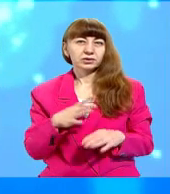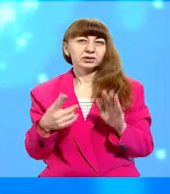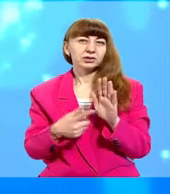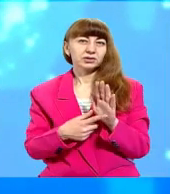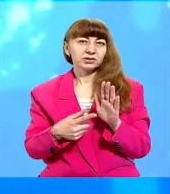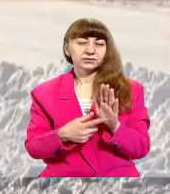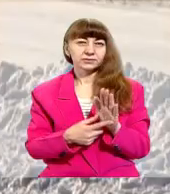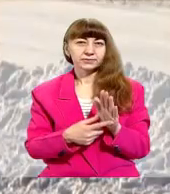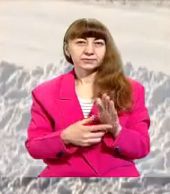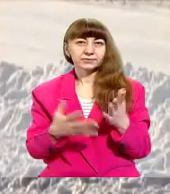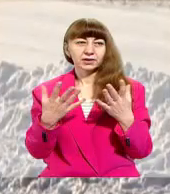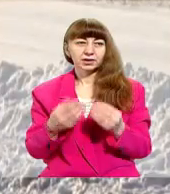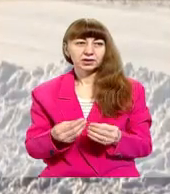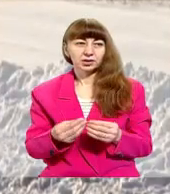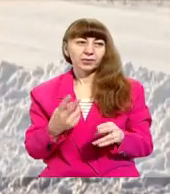қоймады.